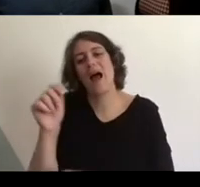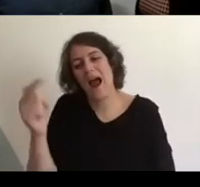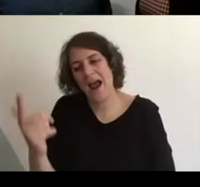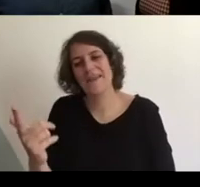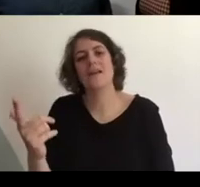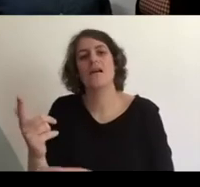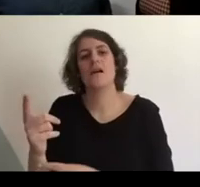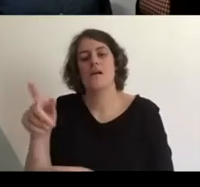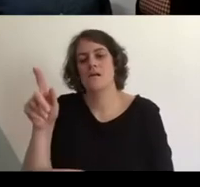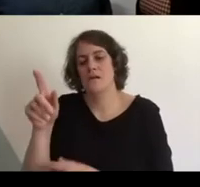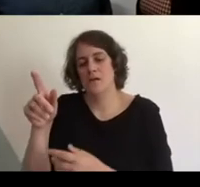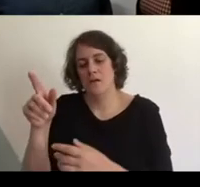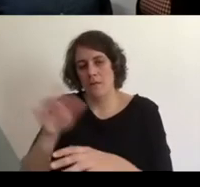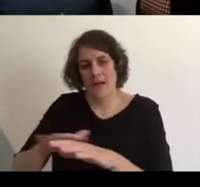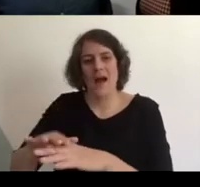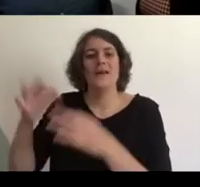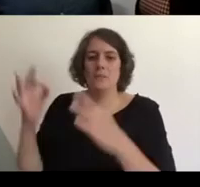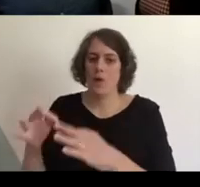führungsverantwortliche